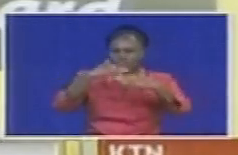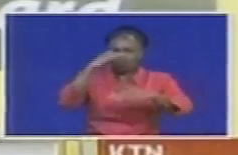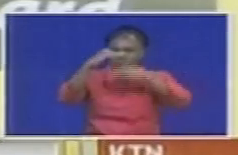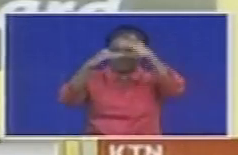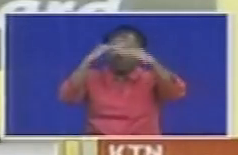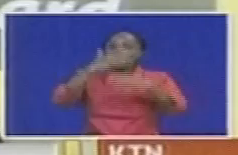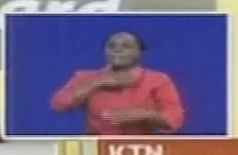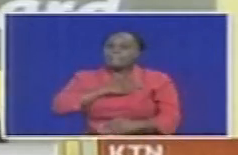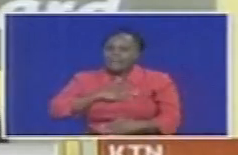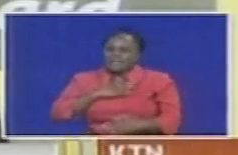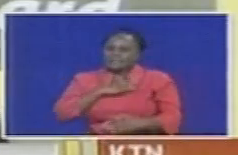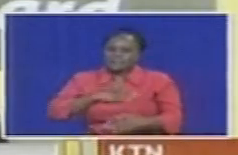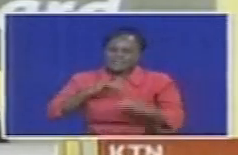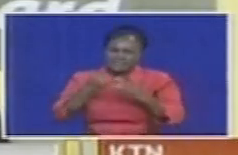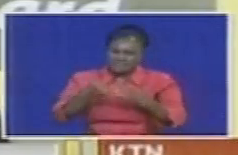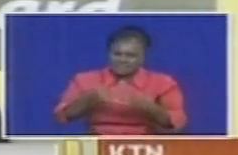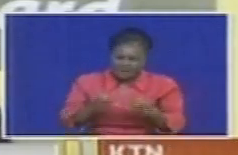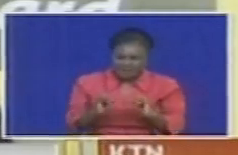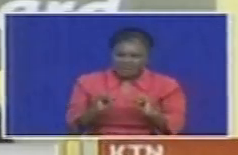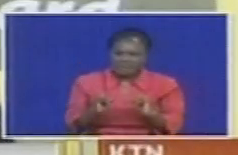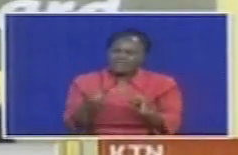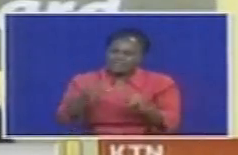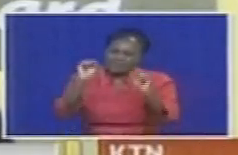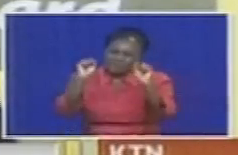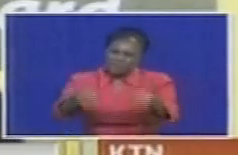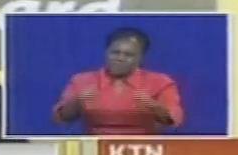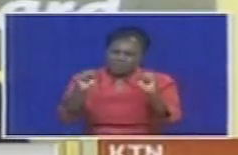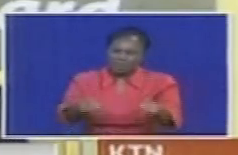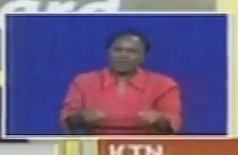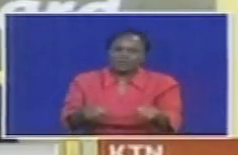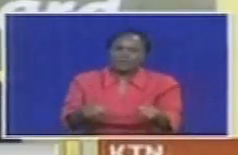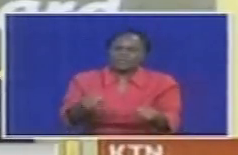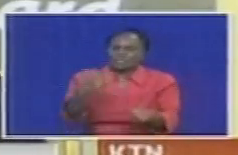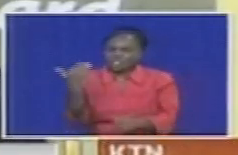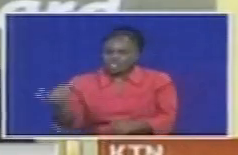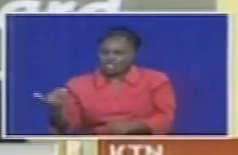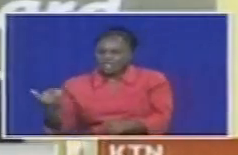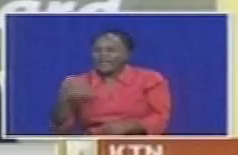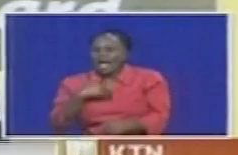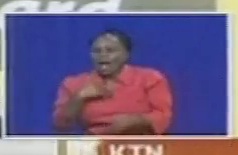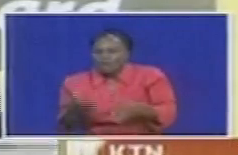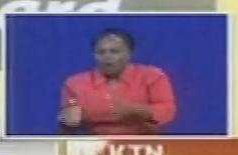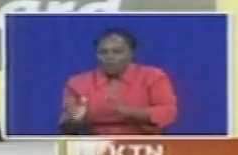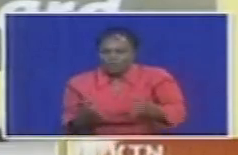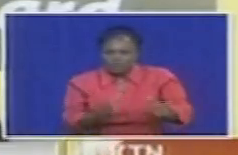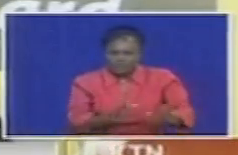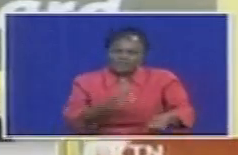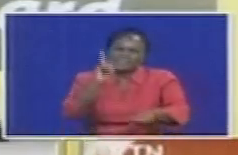tafadhali wajaribu vile wanavyoweza ili watoto wetu wapewe nafasi